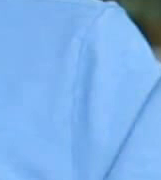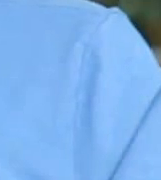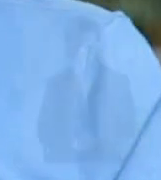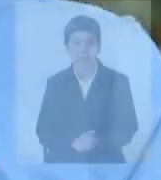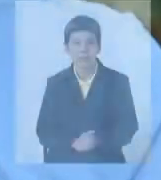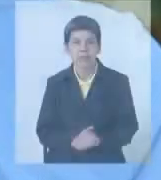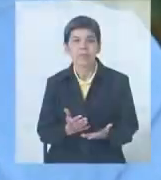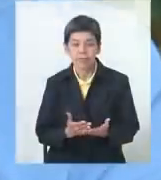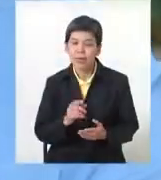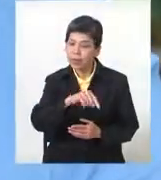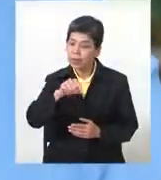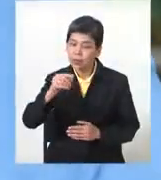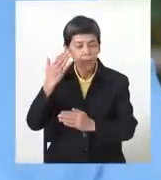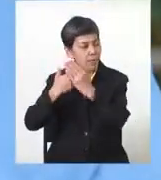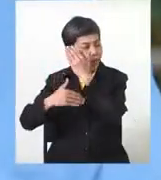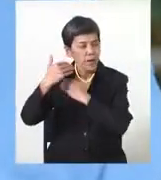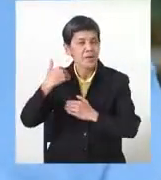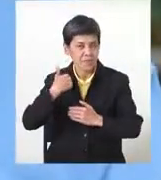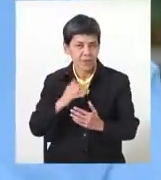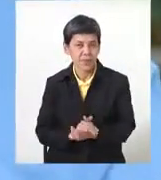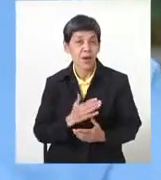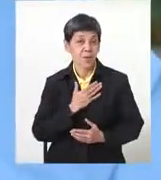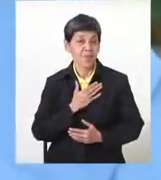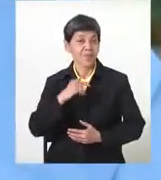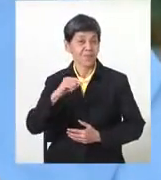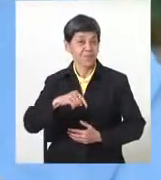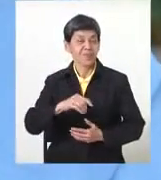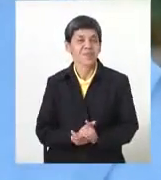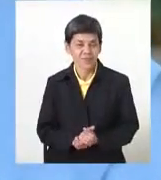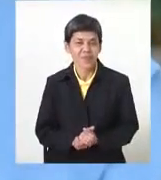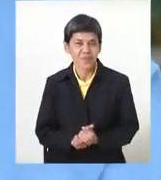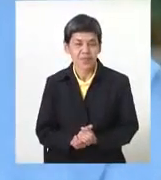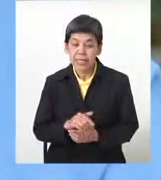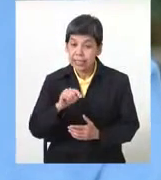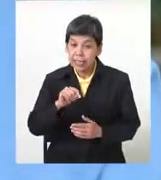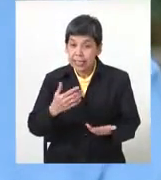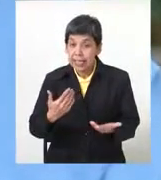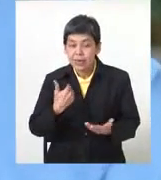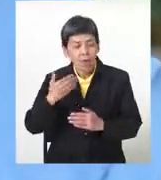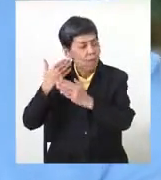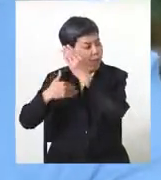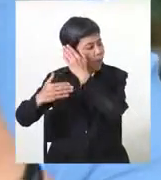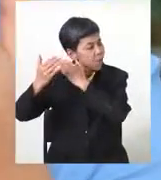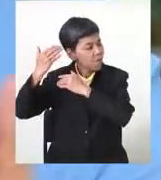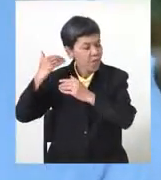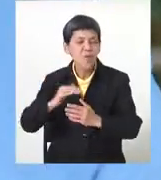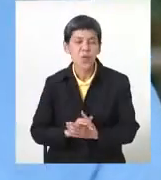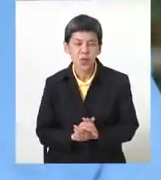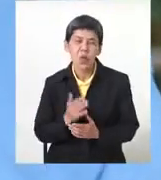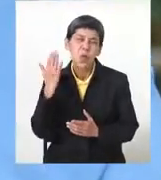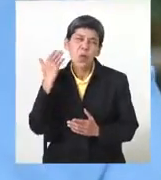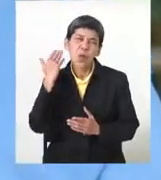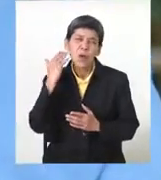สวรรค์ทุกแห่งมีประวัติศาสตร์ตอนนี้ผมอยู่ในสถานที่ซึ่งมีประวัติศาสตร์ย้อน